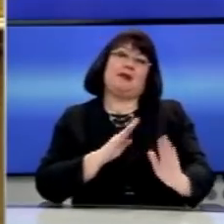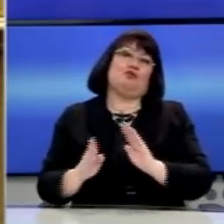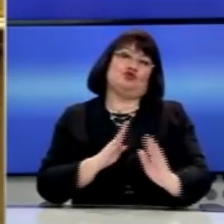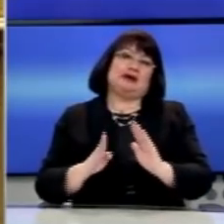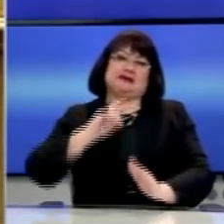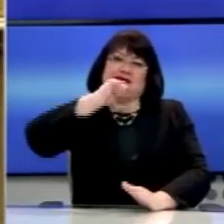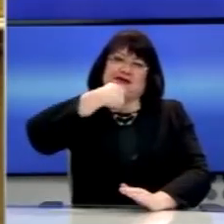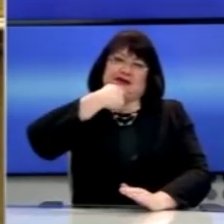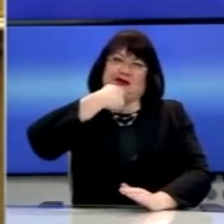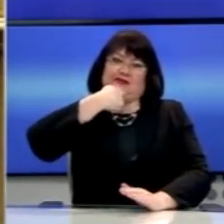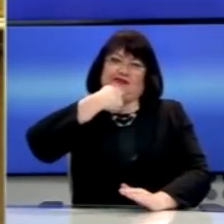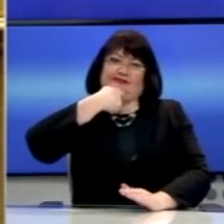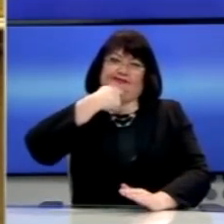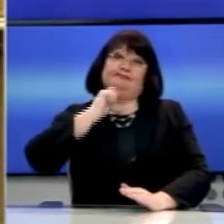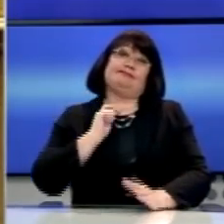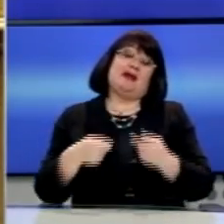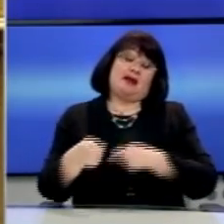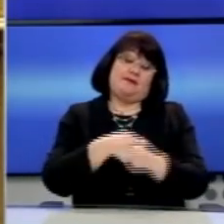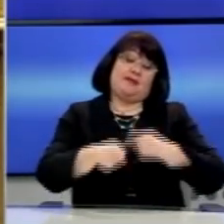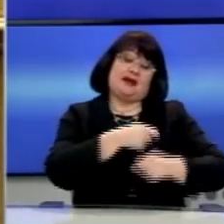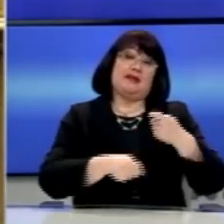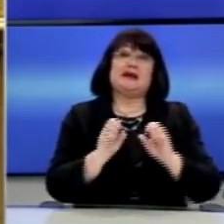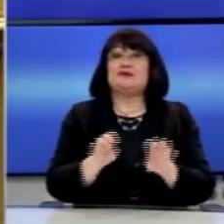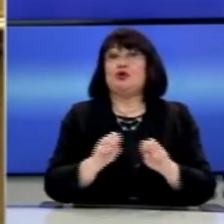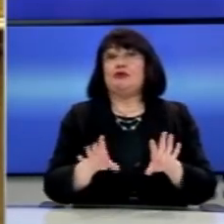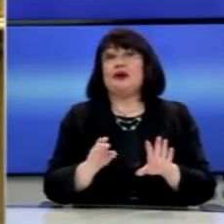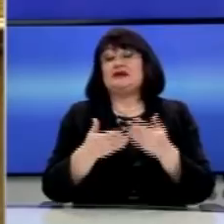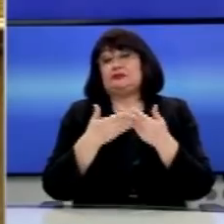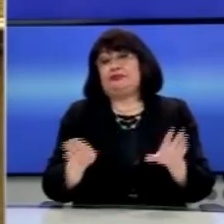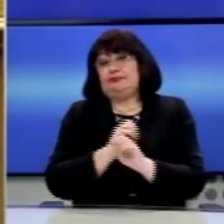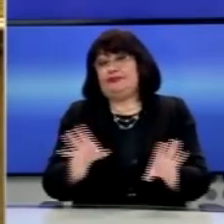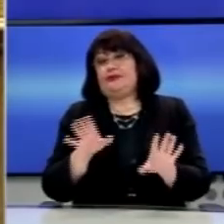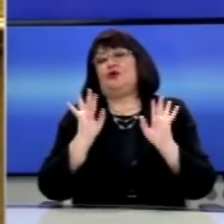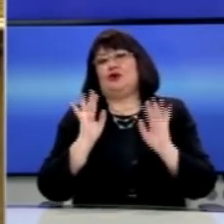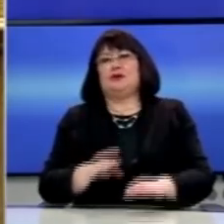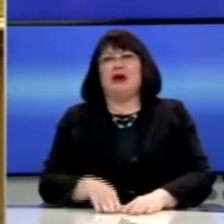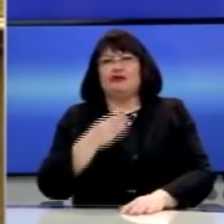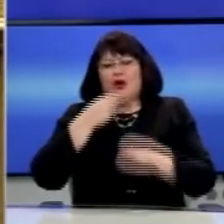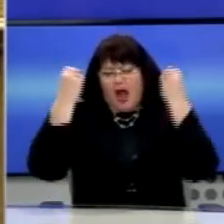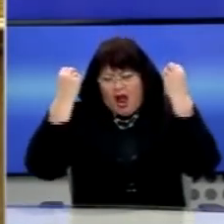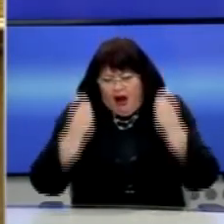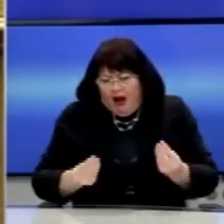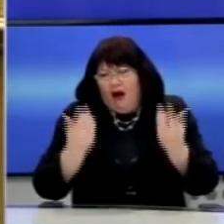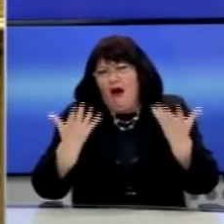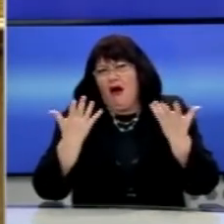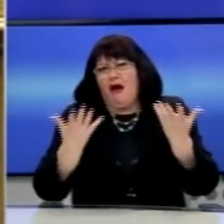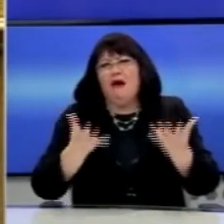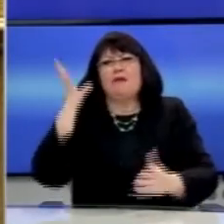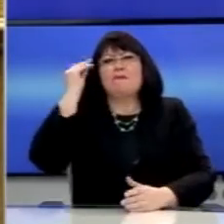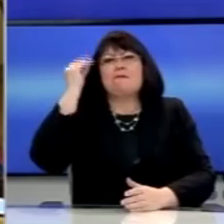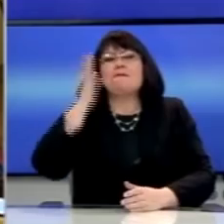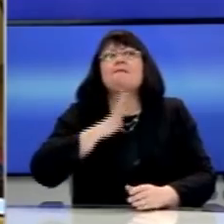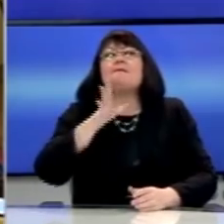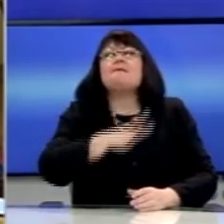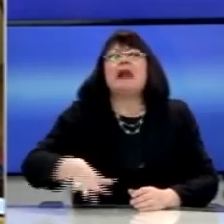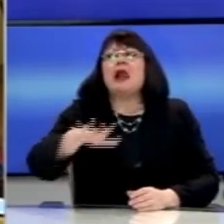προστατευθούν ευαίσθητες επιχειρηματικές πληροφορίες. Ακούστε δηλαδή να φρίξετε και να μάθει και ο